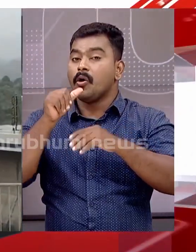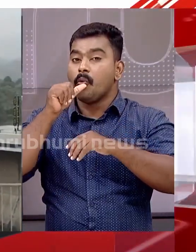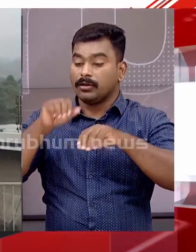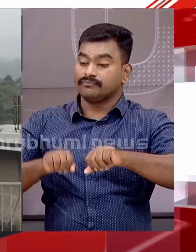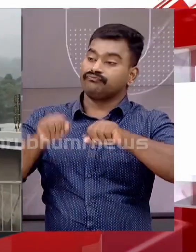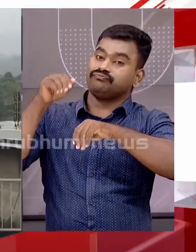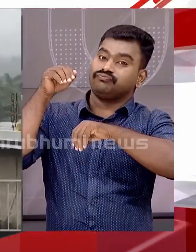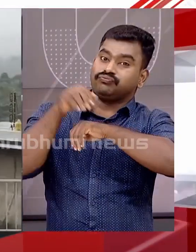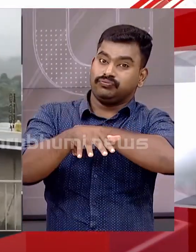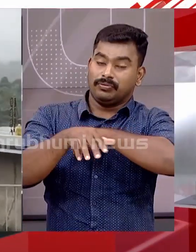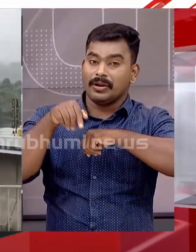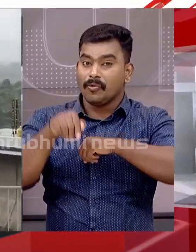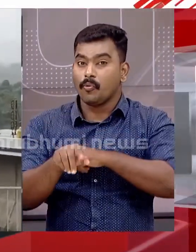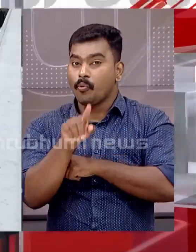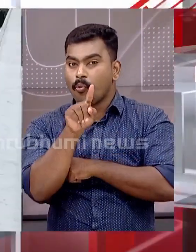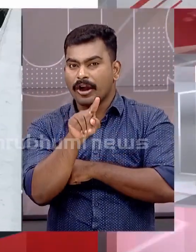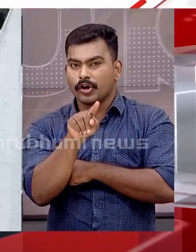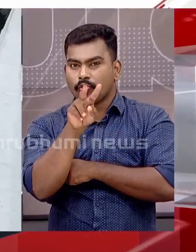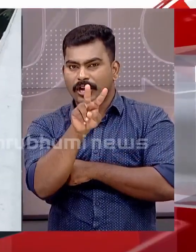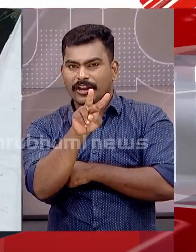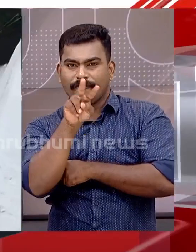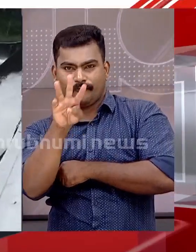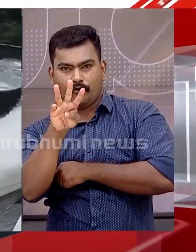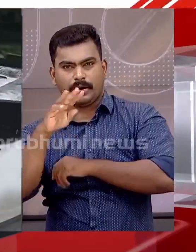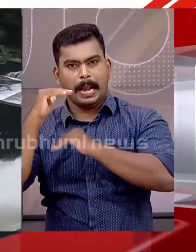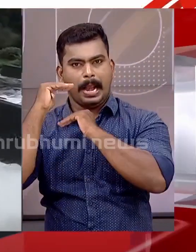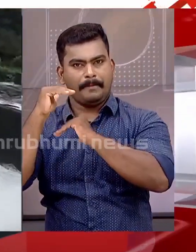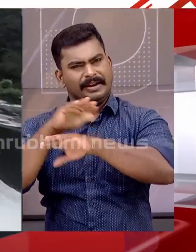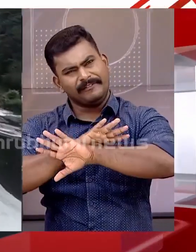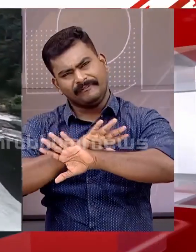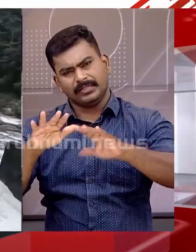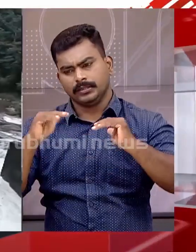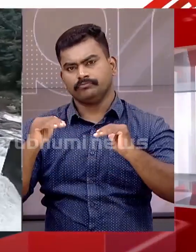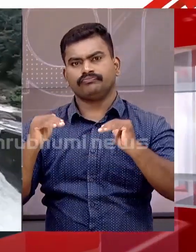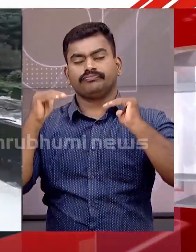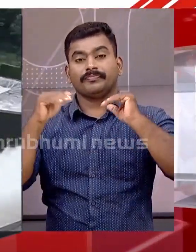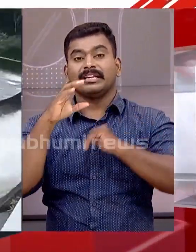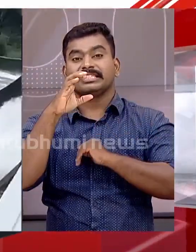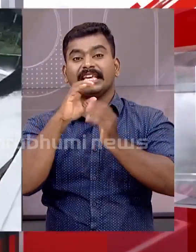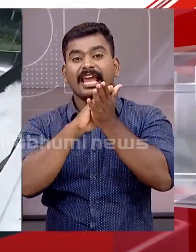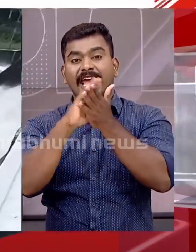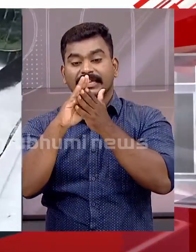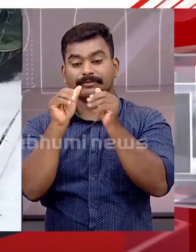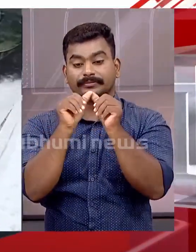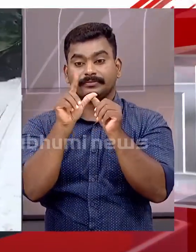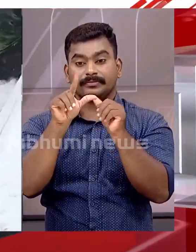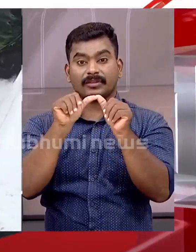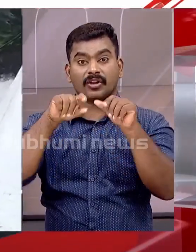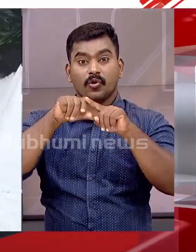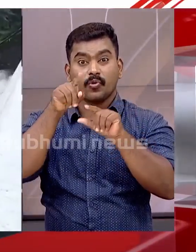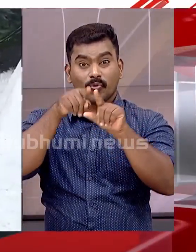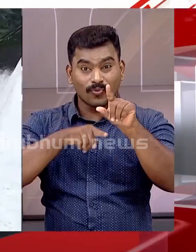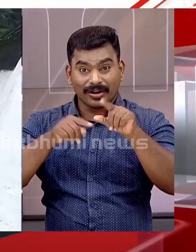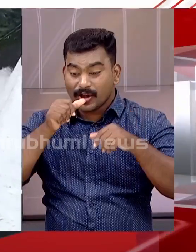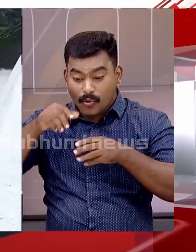മീറ്ററാണ് ഈ ഡാമിലെ പരമാവധി ജലനിരപ്പ് എന്ന് പറയുന്നത്. ചാലക്കുടി പുഴയിലേക്കാണ് ഈ വെള്ളം ഒഴുക്കി